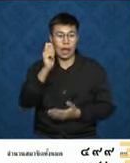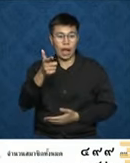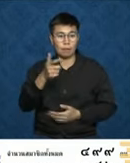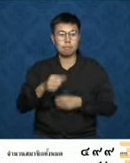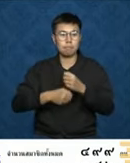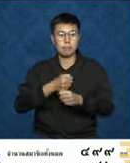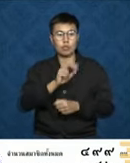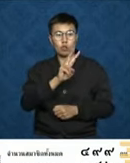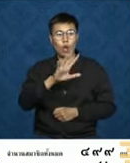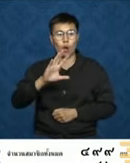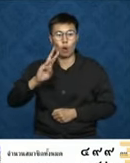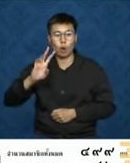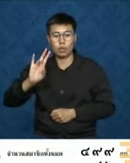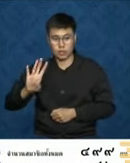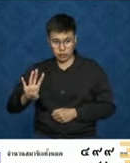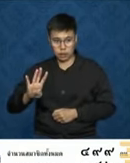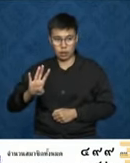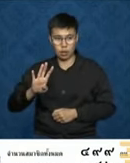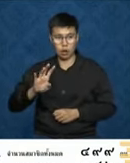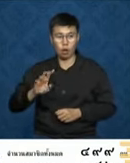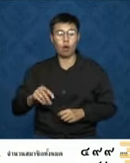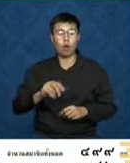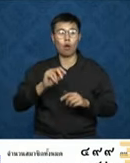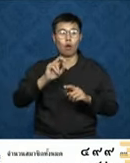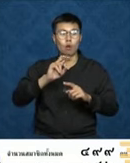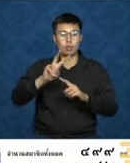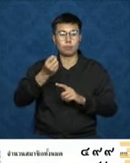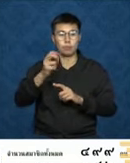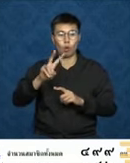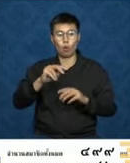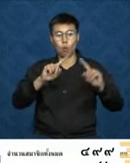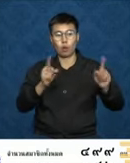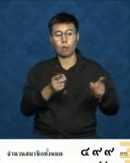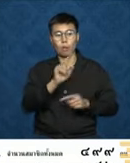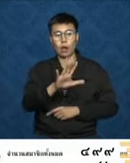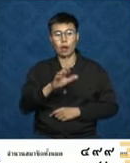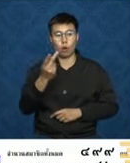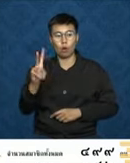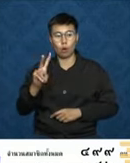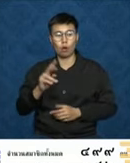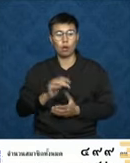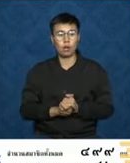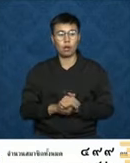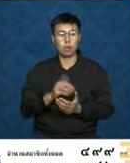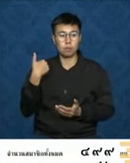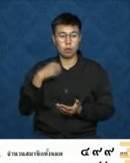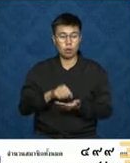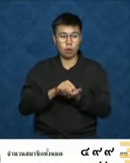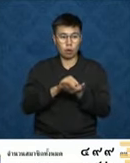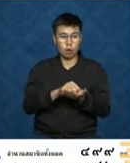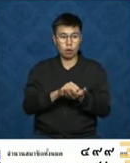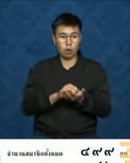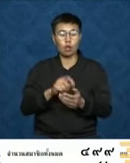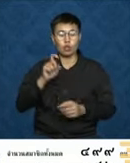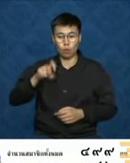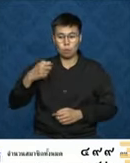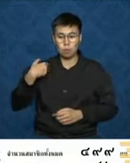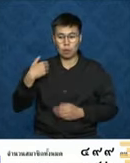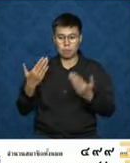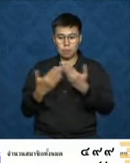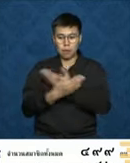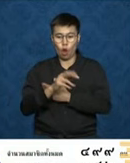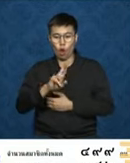พ.ศ 2564ข้อ 125คระบุให้รถที่บริการในแอปพลิเคชันต้องเป็นร 18